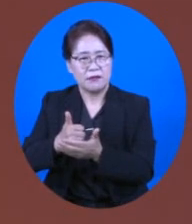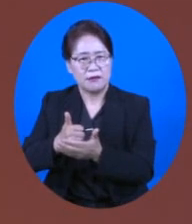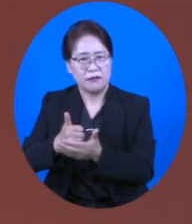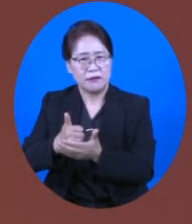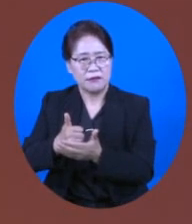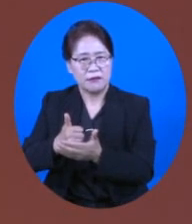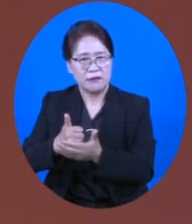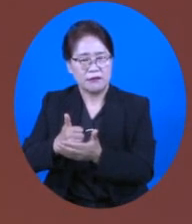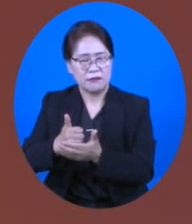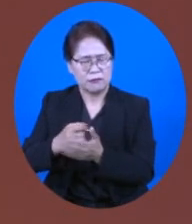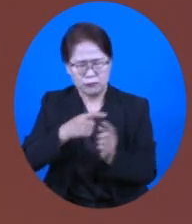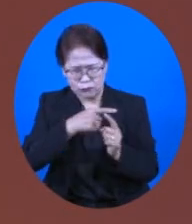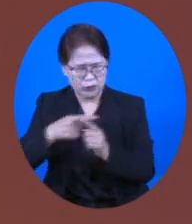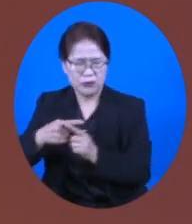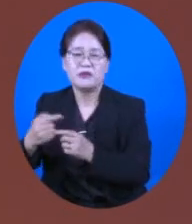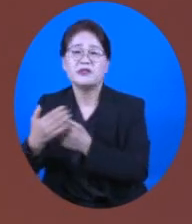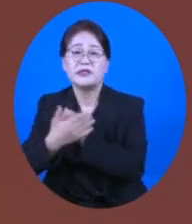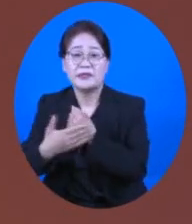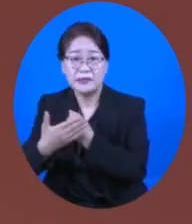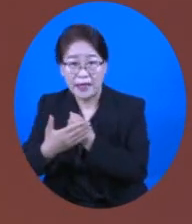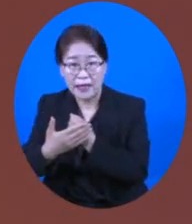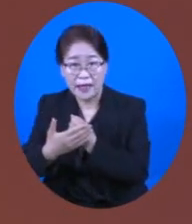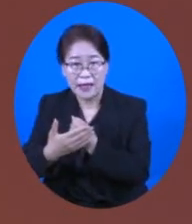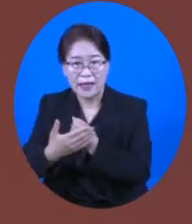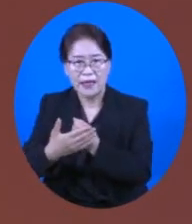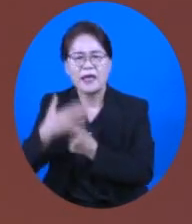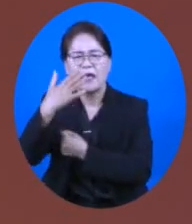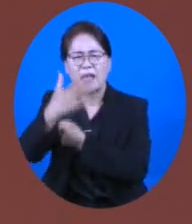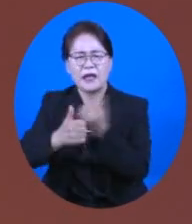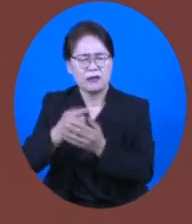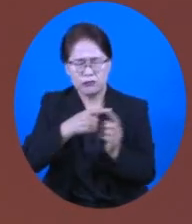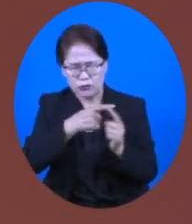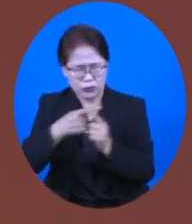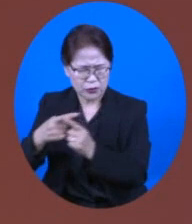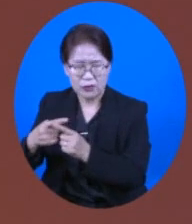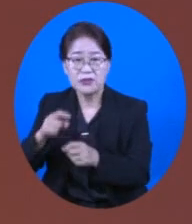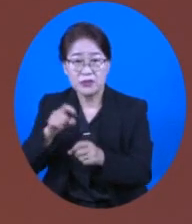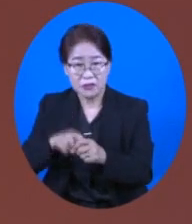은혜를 설명하는 말이에요. 하나님의 주권적인 은혜.